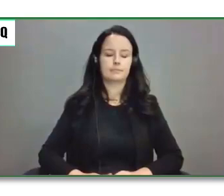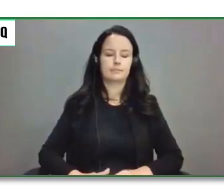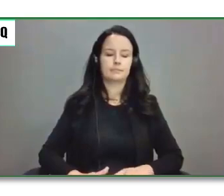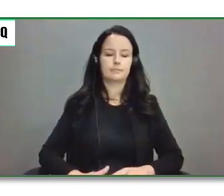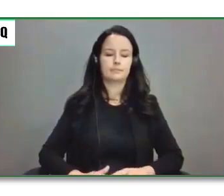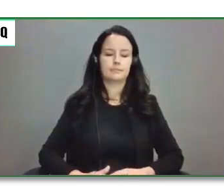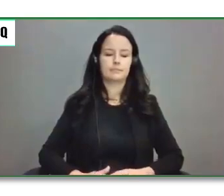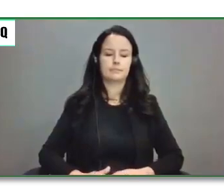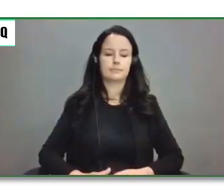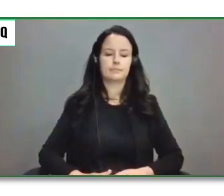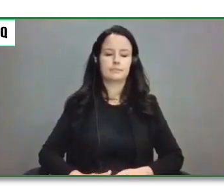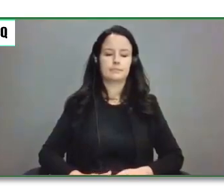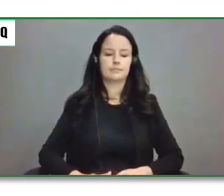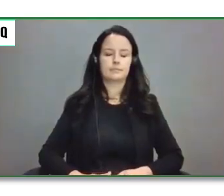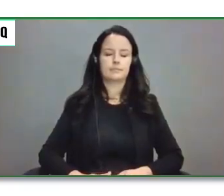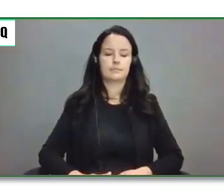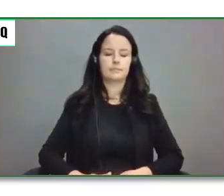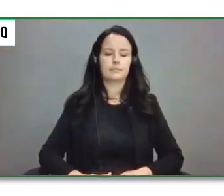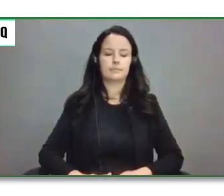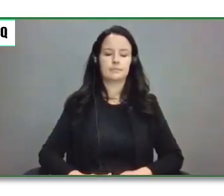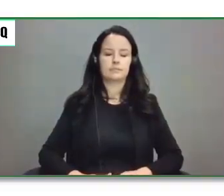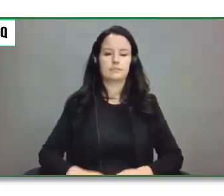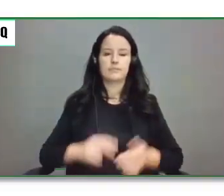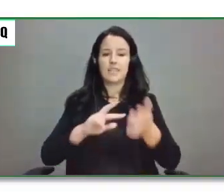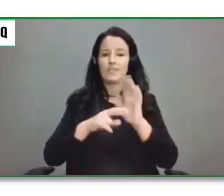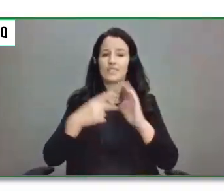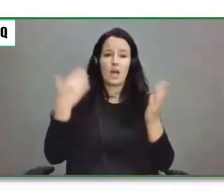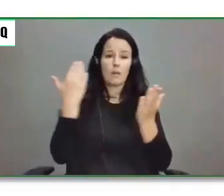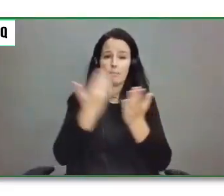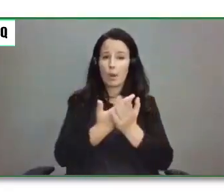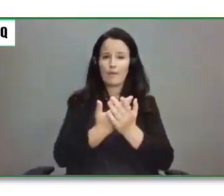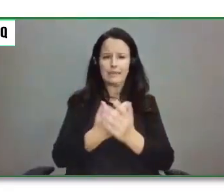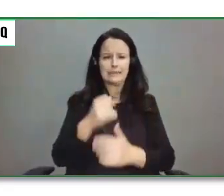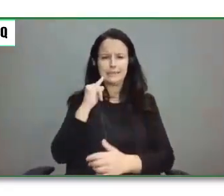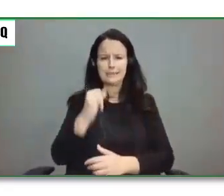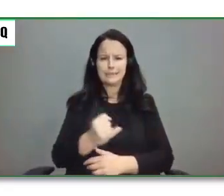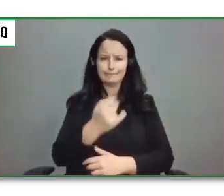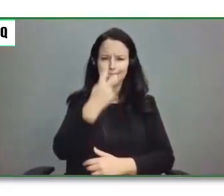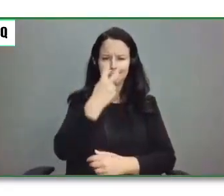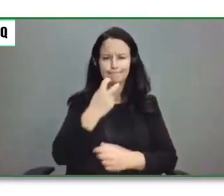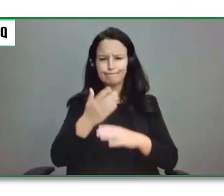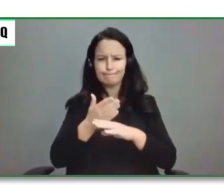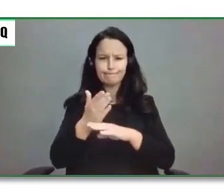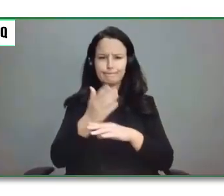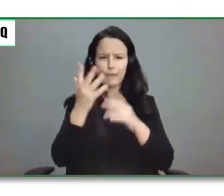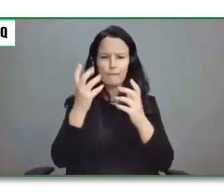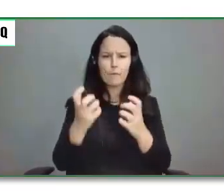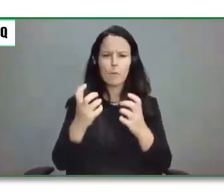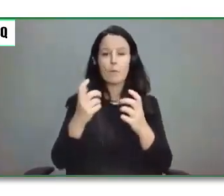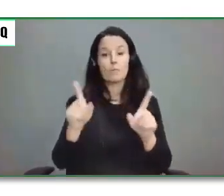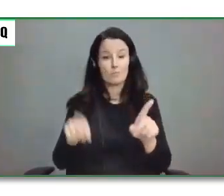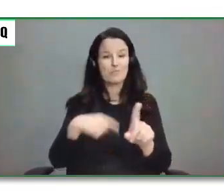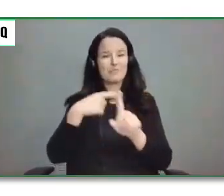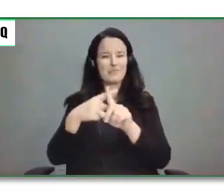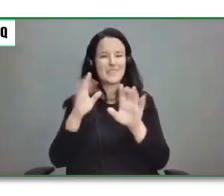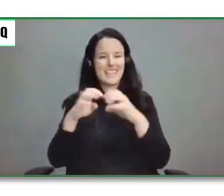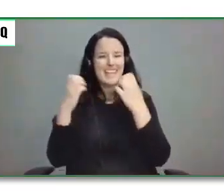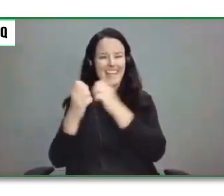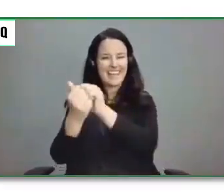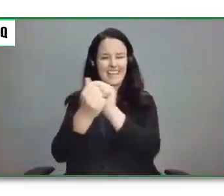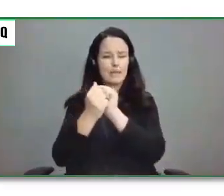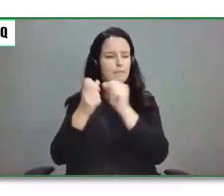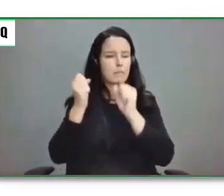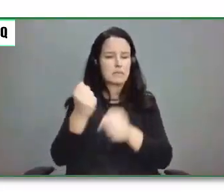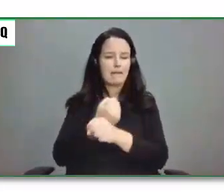Cela montre qu'avec de la détermination et un peu de travail d'équipe, on peut tout faire. Enfin, il